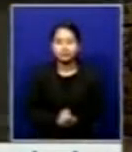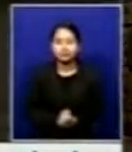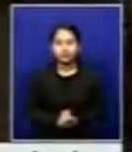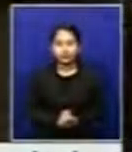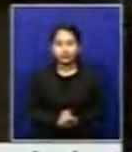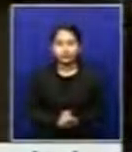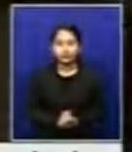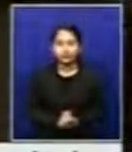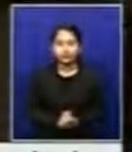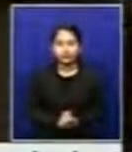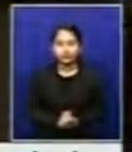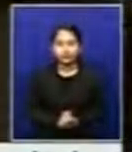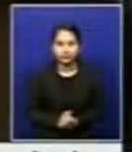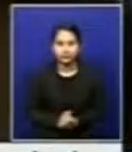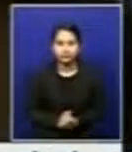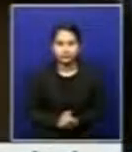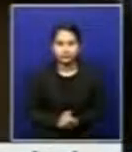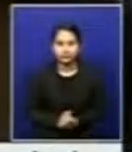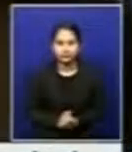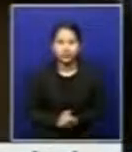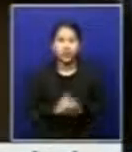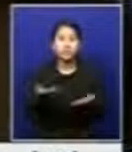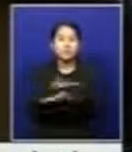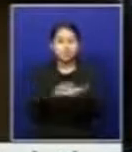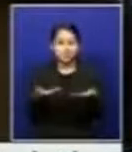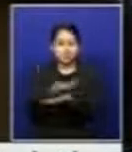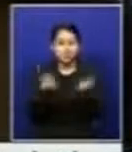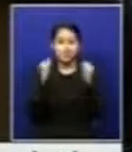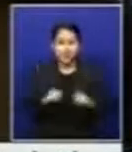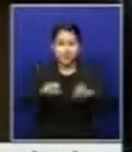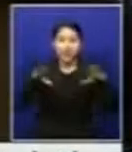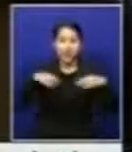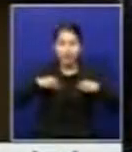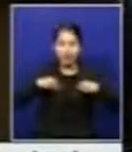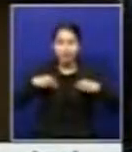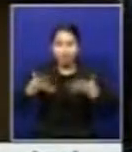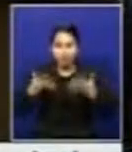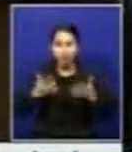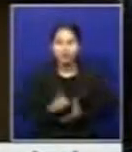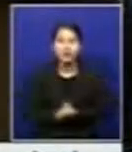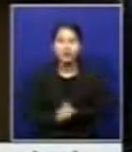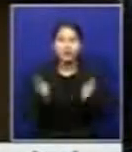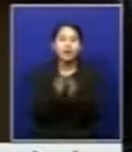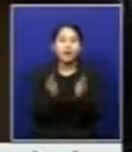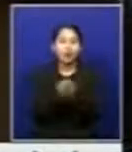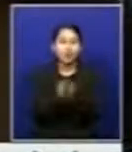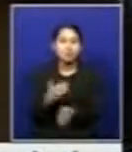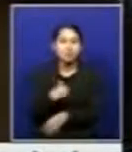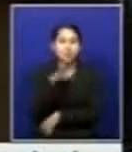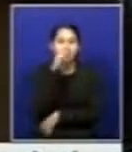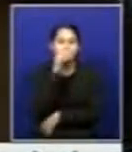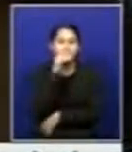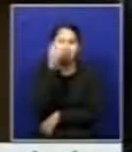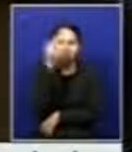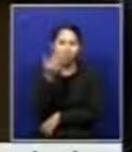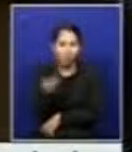ด้วยความเคารพท่านท่านครับการพิจารณาว่าจะอนุมัติหรือไม่อนุมัติหรือไม่ให้คะแนนตามลำดับที่ผมพูดมาส่วน